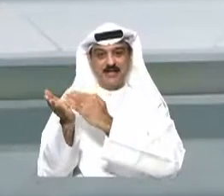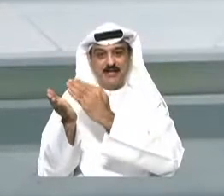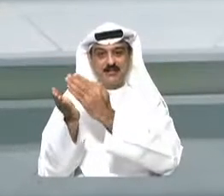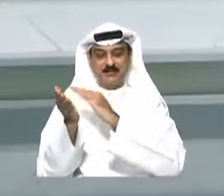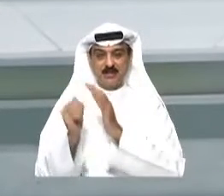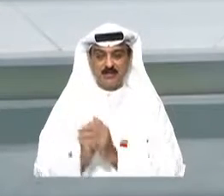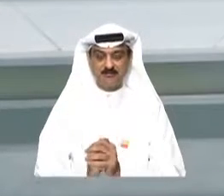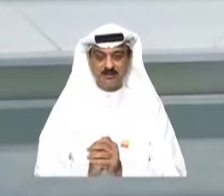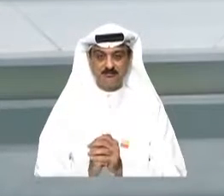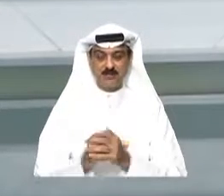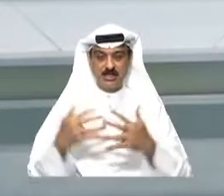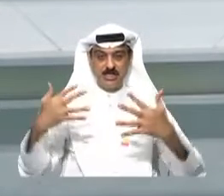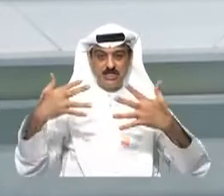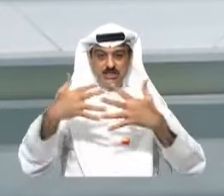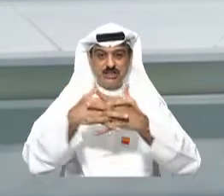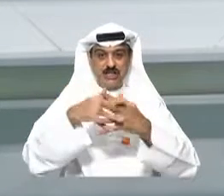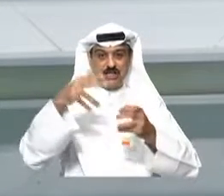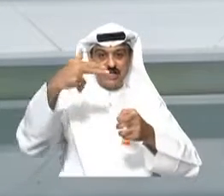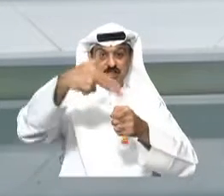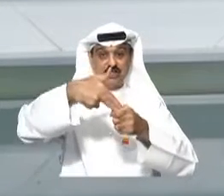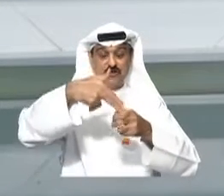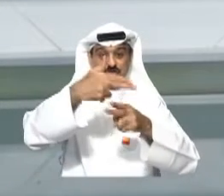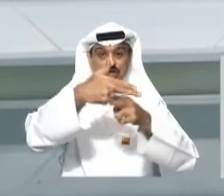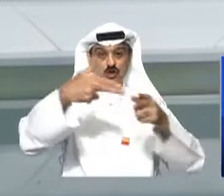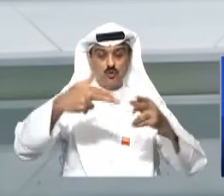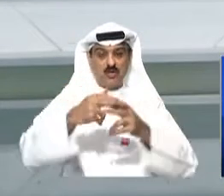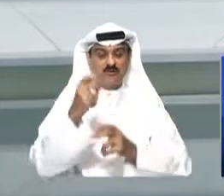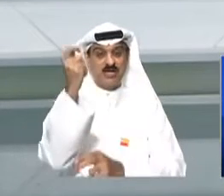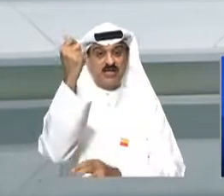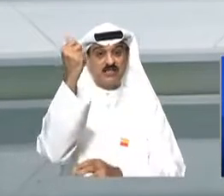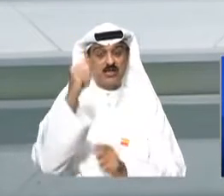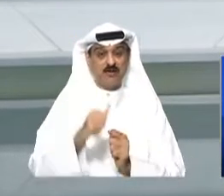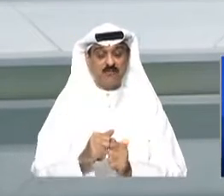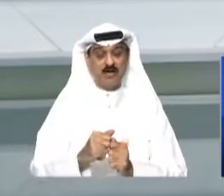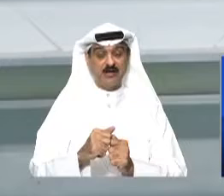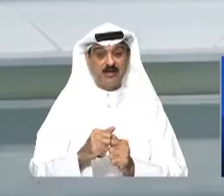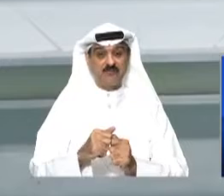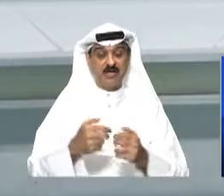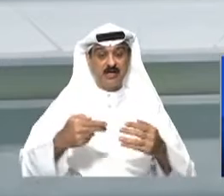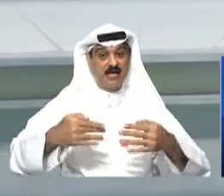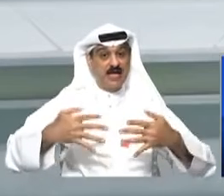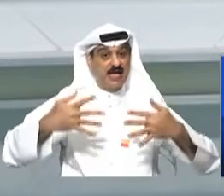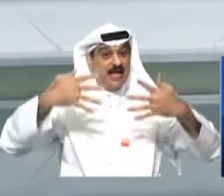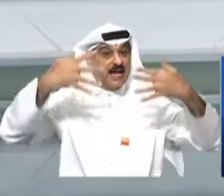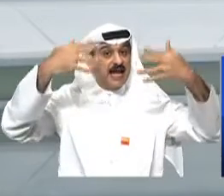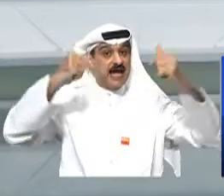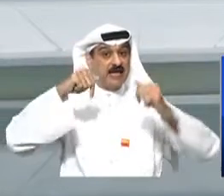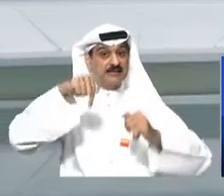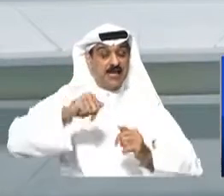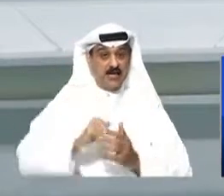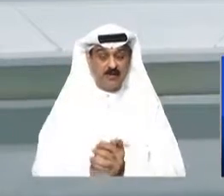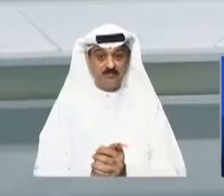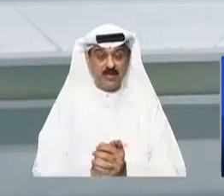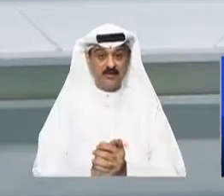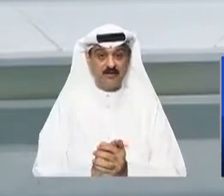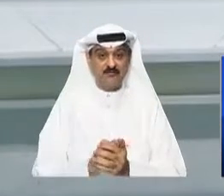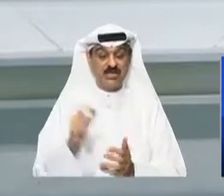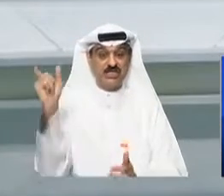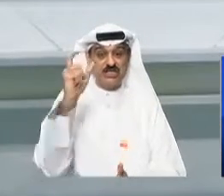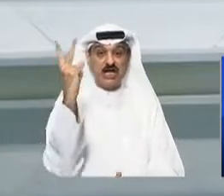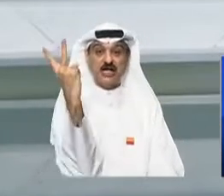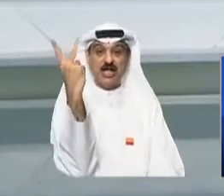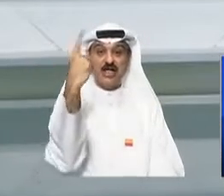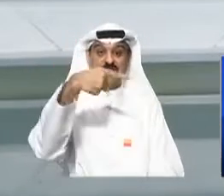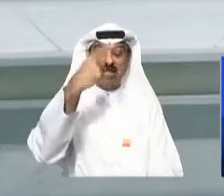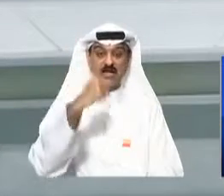اعضنت مؤسسه البترول الكويتيه للاسعار الجديده لغاز البترول المسار البروبان والبيوتان لشهر ديسمبر